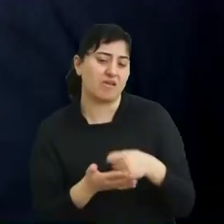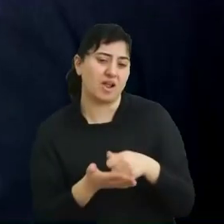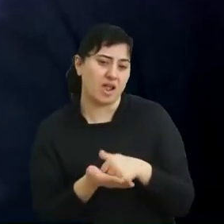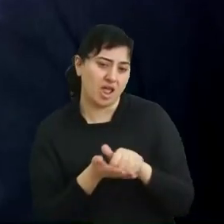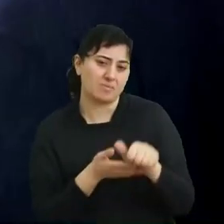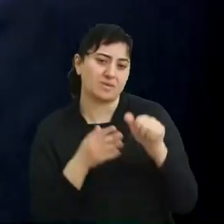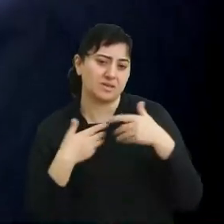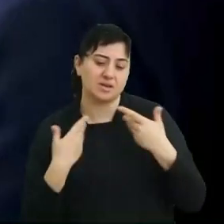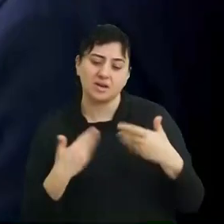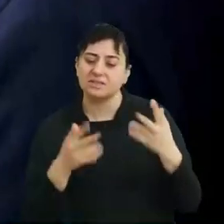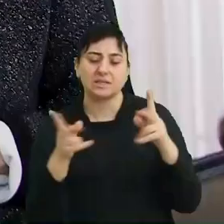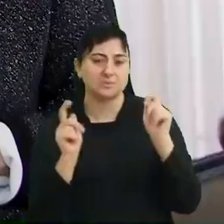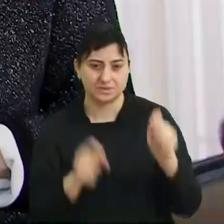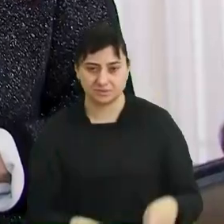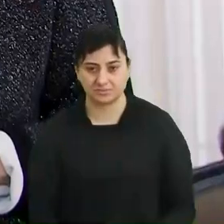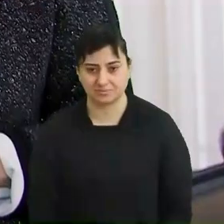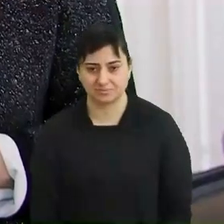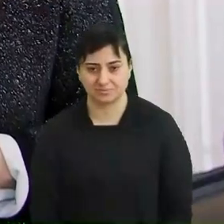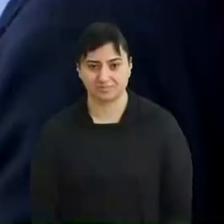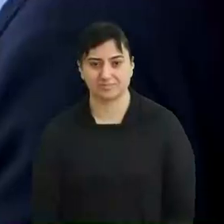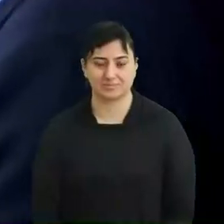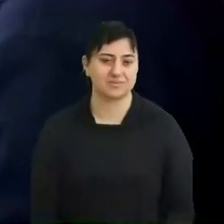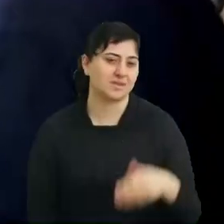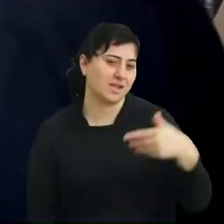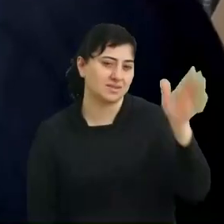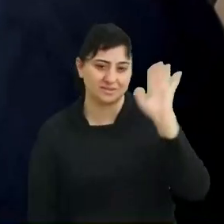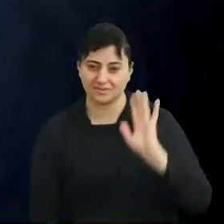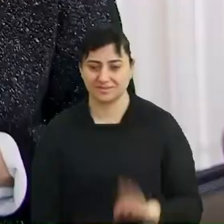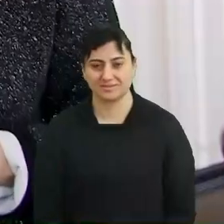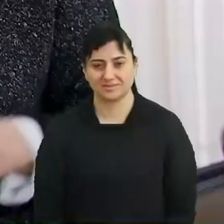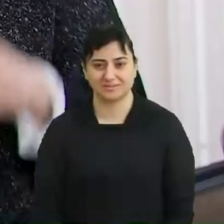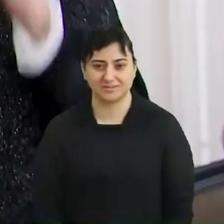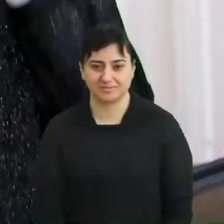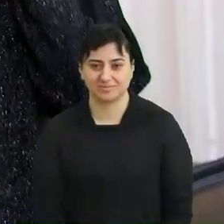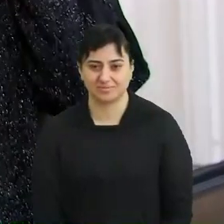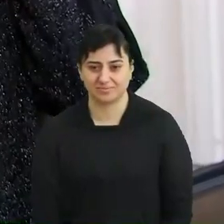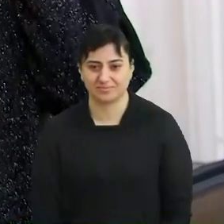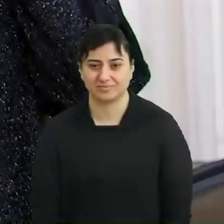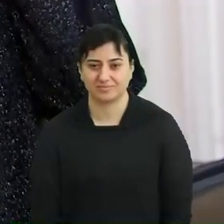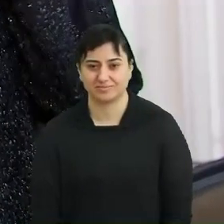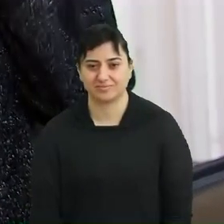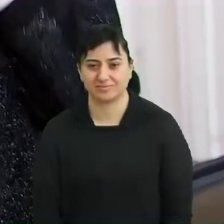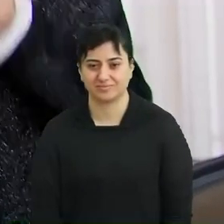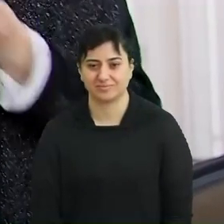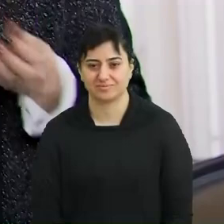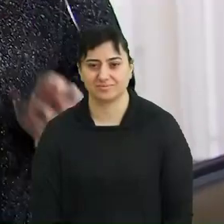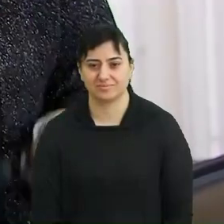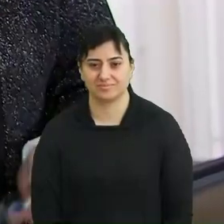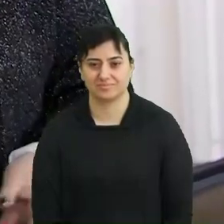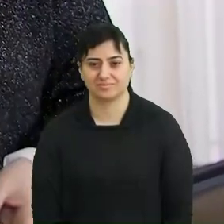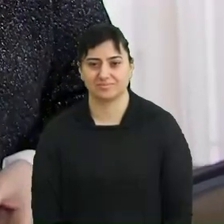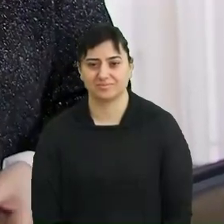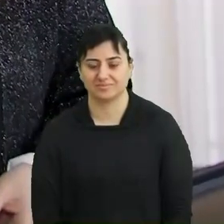alışverişi akışına bırakabilirsin yani. Abi akıt gitsin alışverişi. Serpil ciddiyetle göz dönü